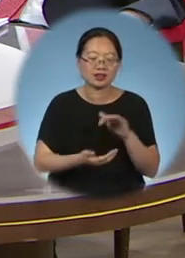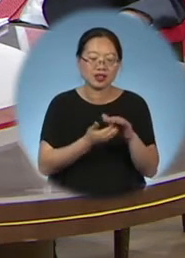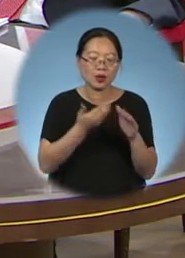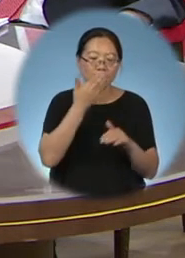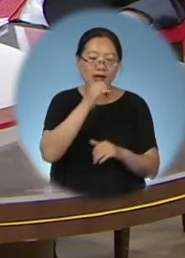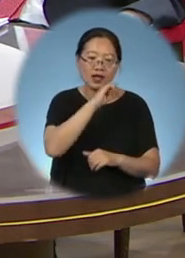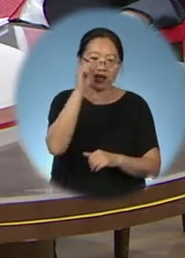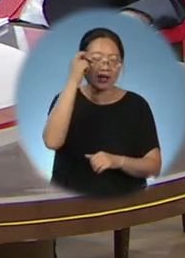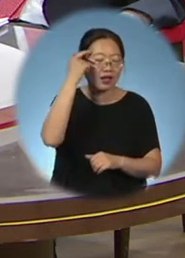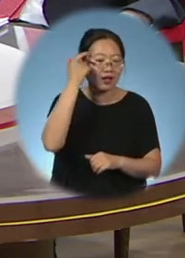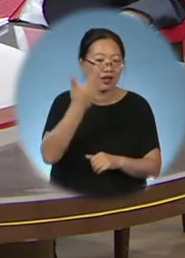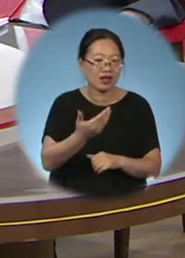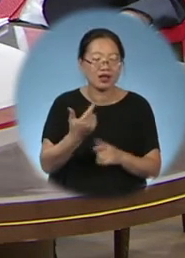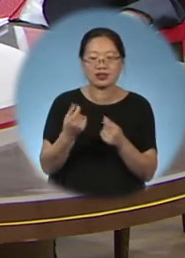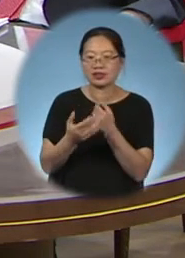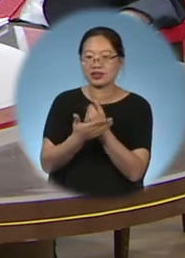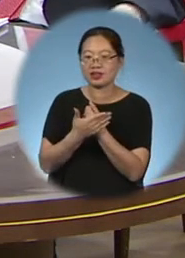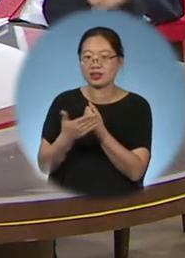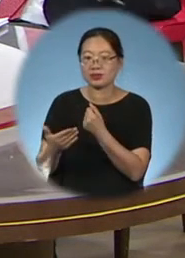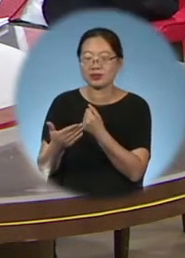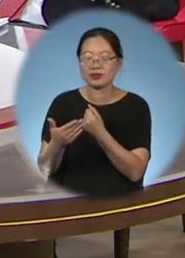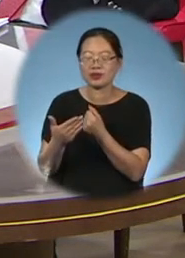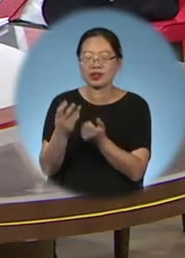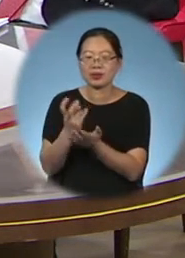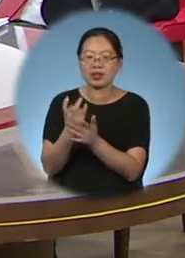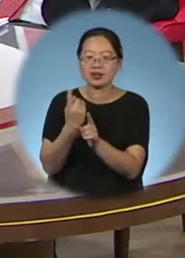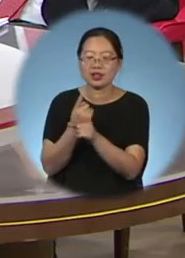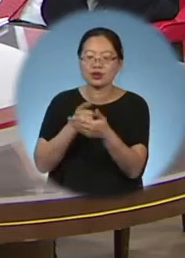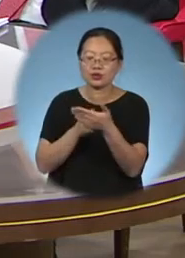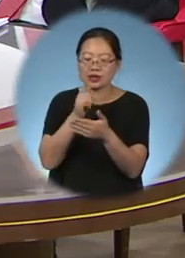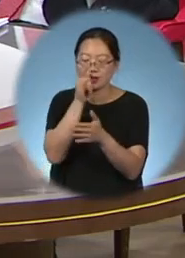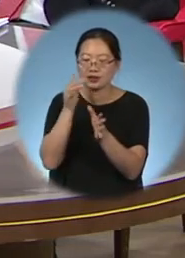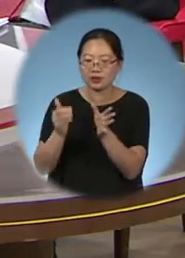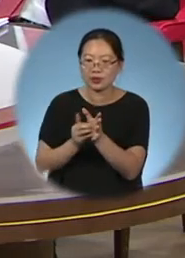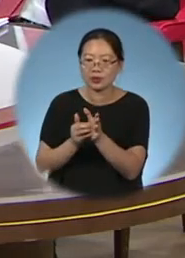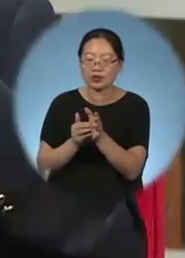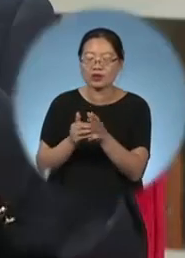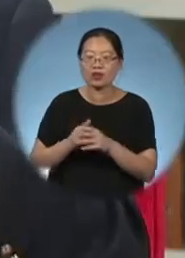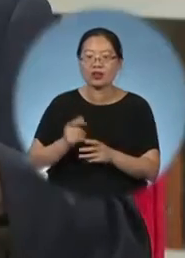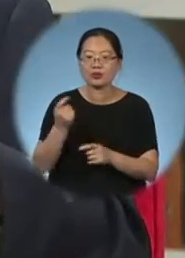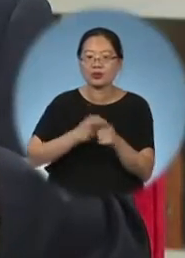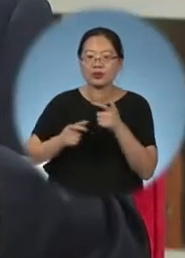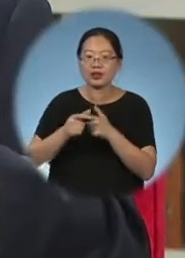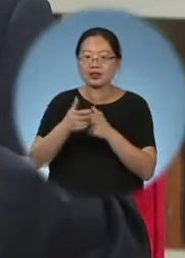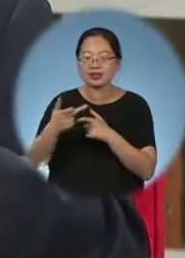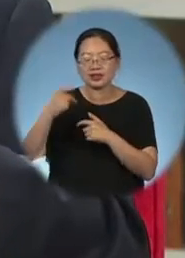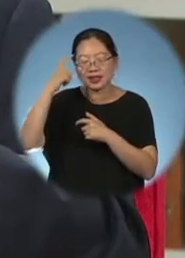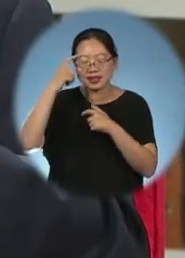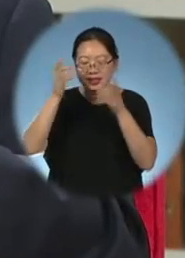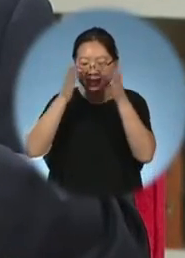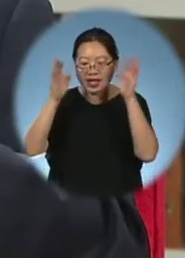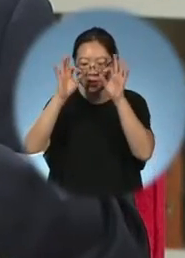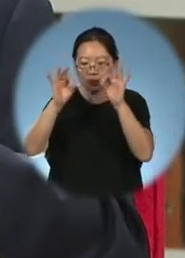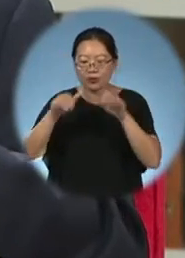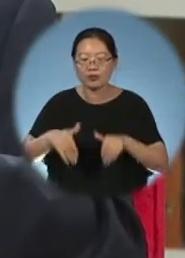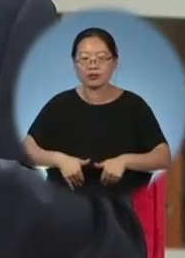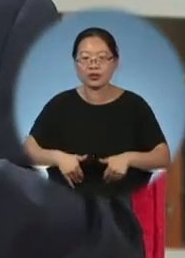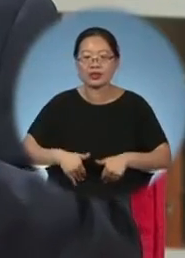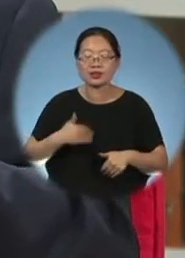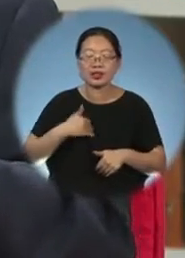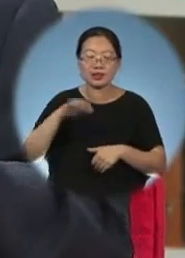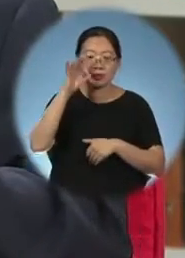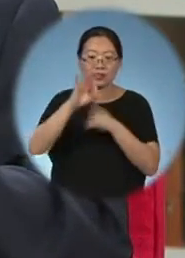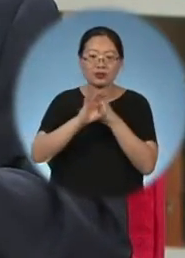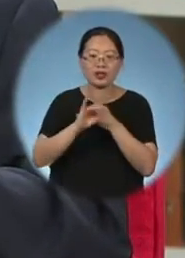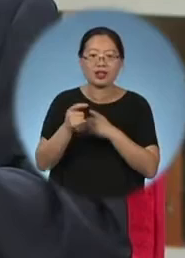수 있을까요? 그러니까 이제 그 개헌을 주장하는 분들이 그건 이제 좀 더 크게 생각해야 됩니다. 그걸 앞장서서 해라. 예, 제가